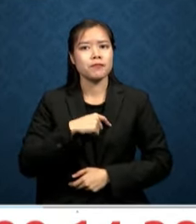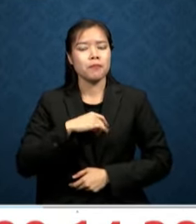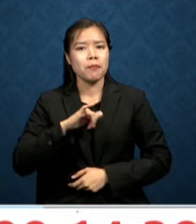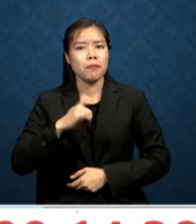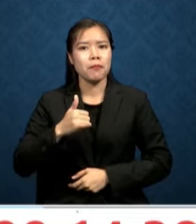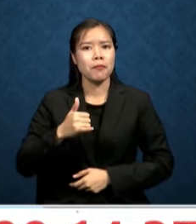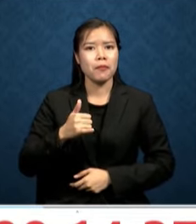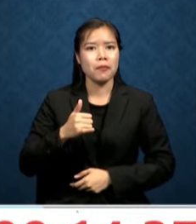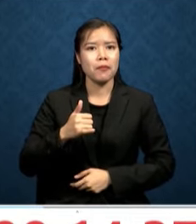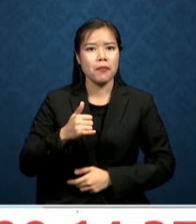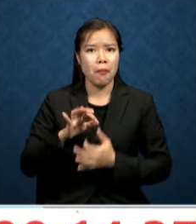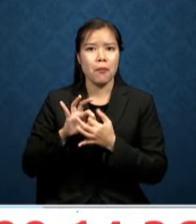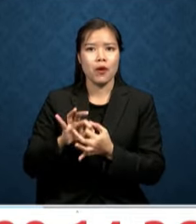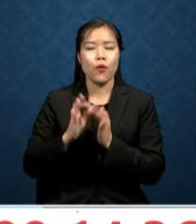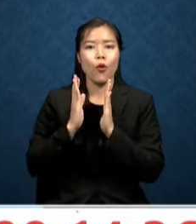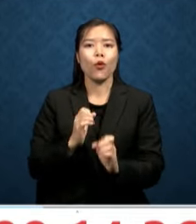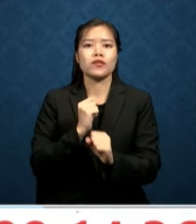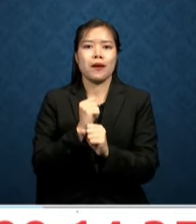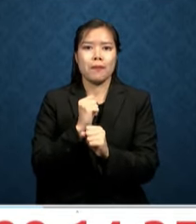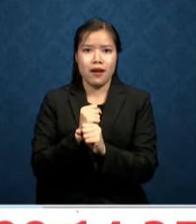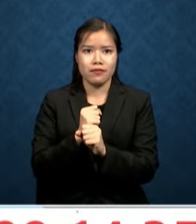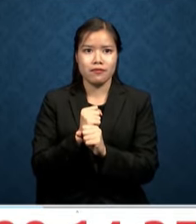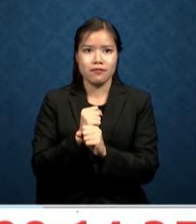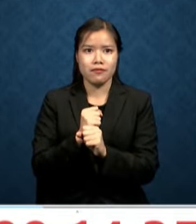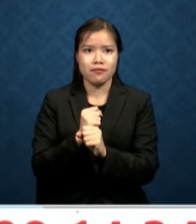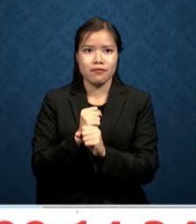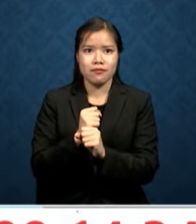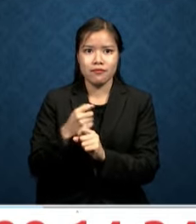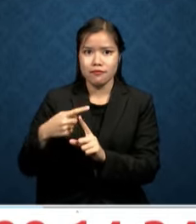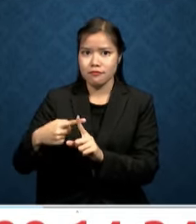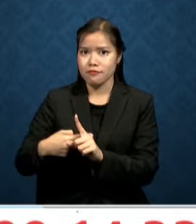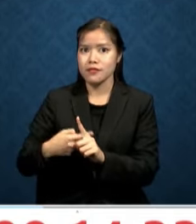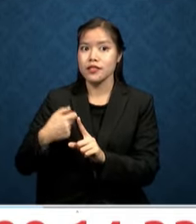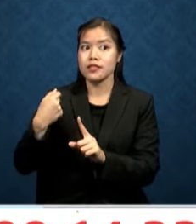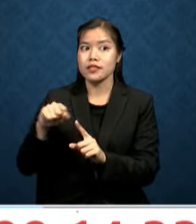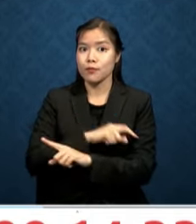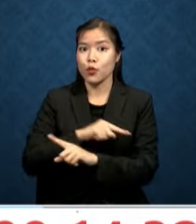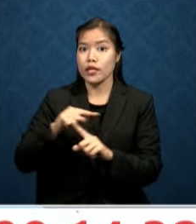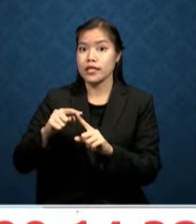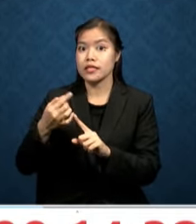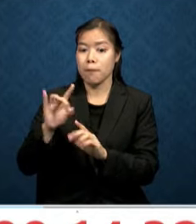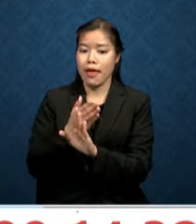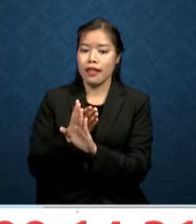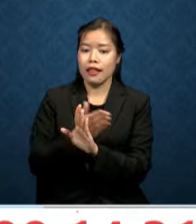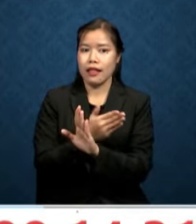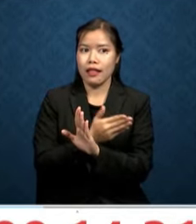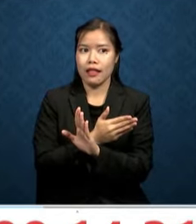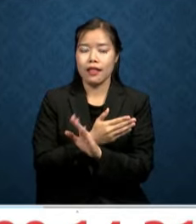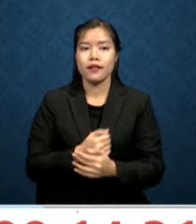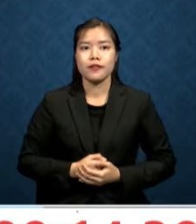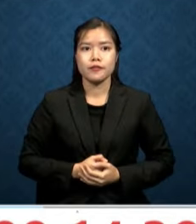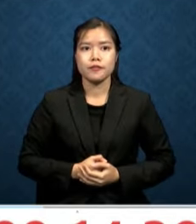า3วันก่อนหน้านี้คือวันที่18ตุลาคมที่ผ่านมาท่านปลัดกระทรวงแรงงานน่าจะเป็นท่านปลัดคนใหม่